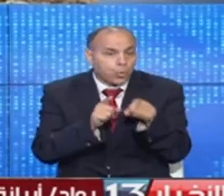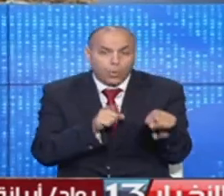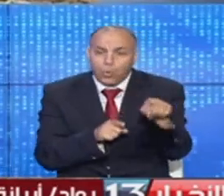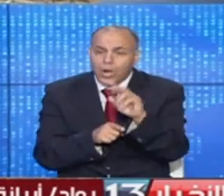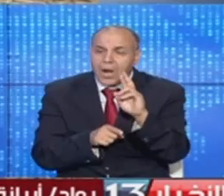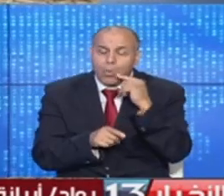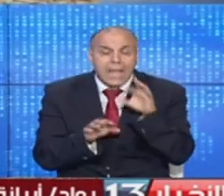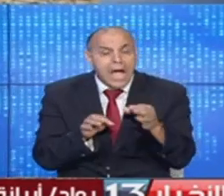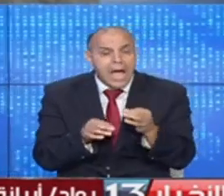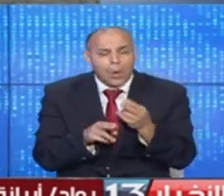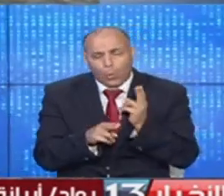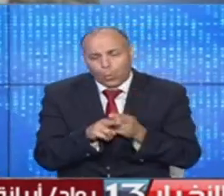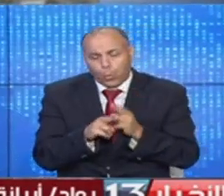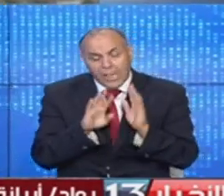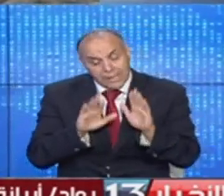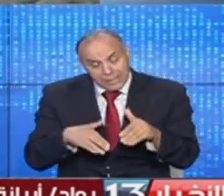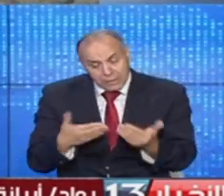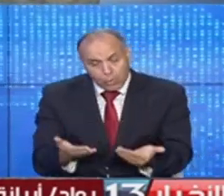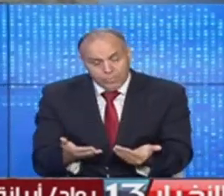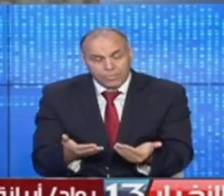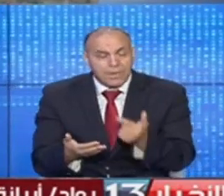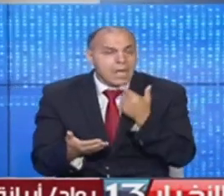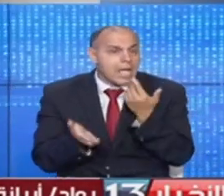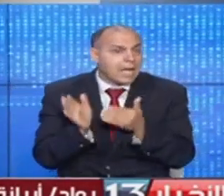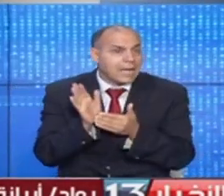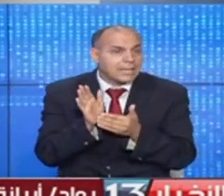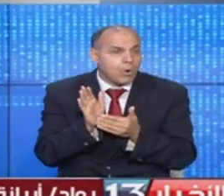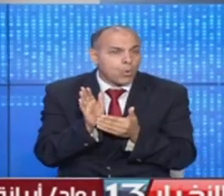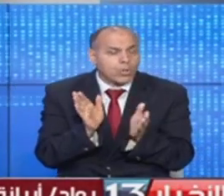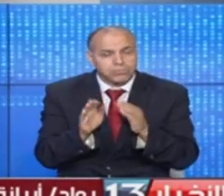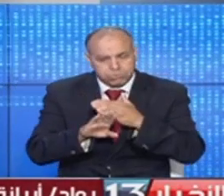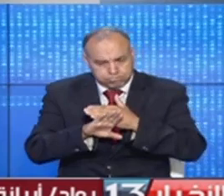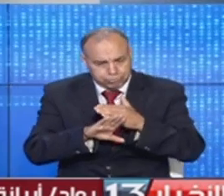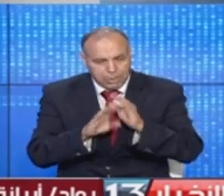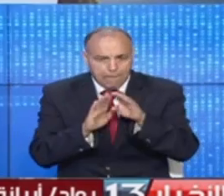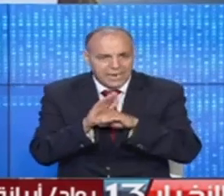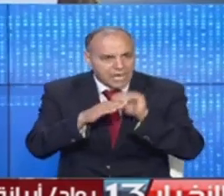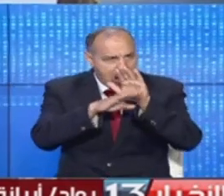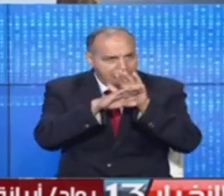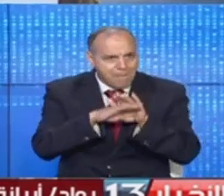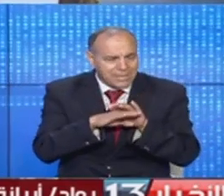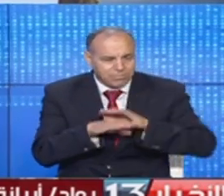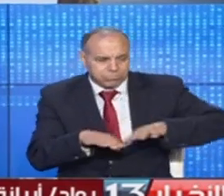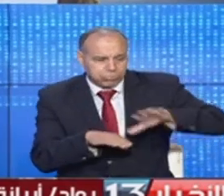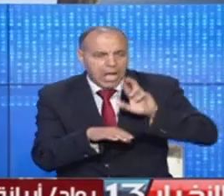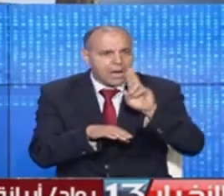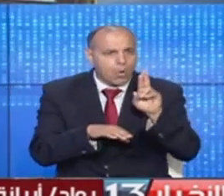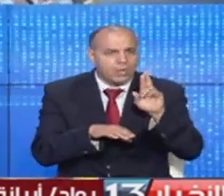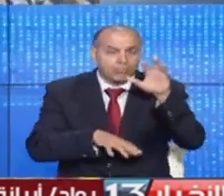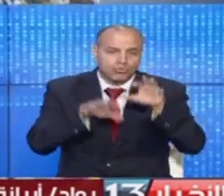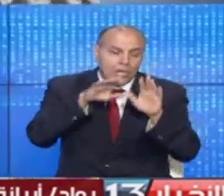هل لها منذ سنوات عديده فقد تم الانطلاق في الاول برنامج حمايه مدينه رواه من